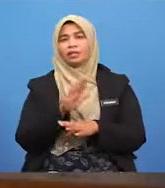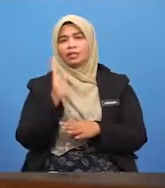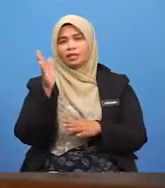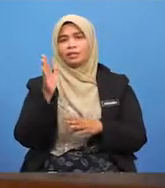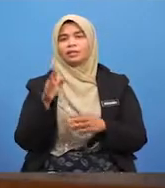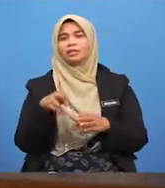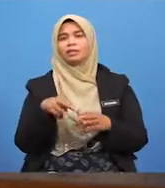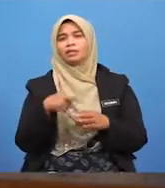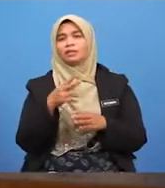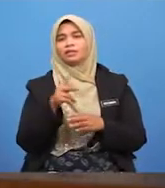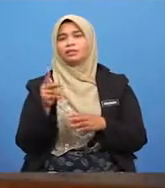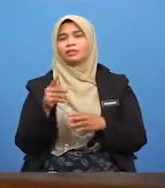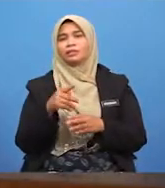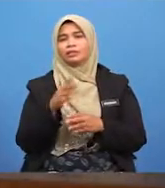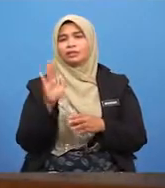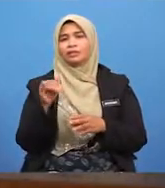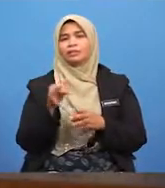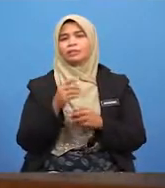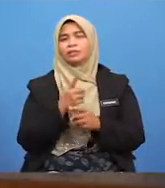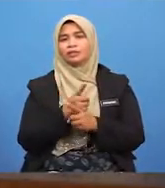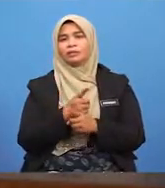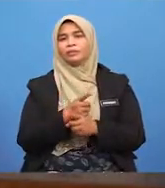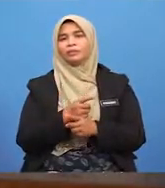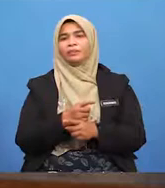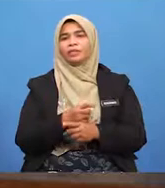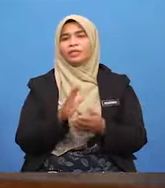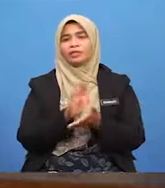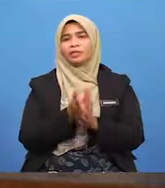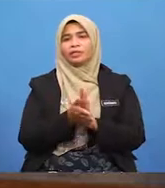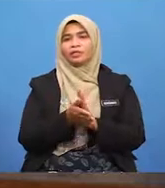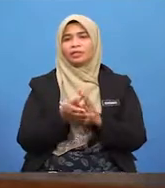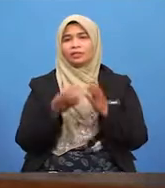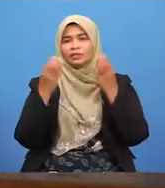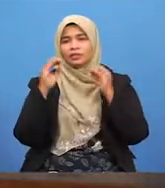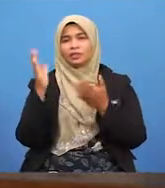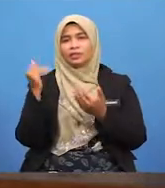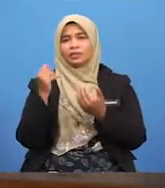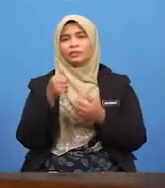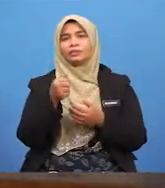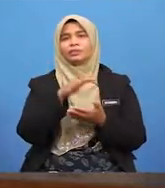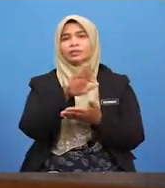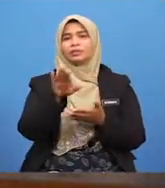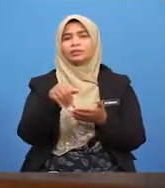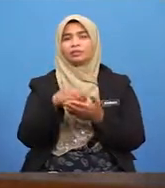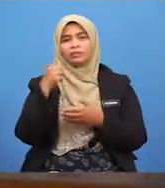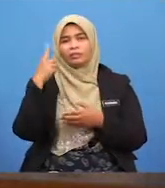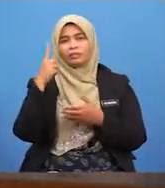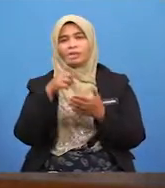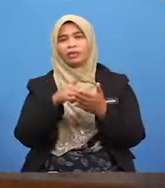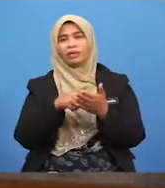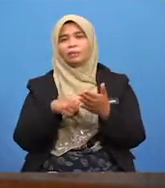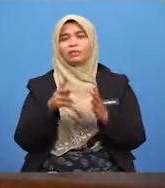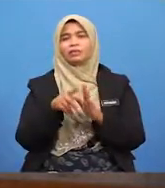kelihatan tidak menarik jadi Cikgu harap kamu semua faham Apa itu kepentingan